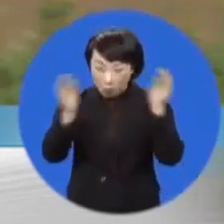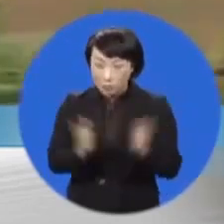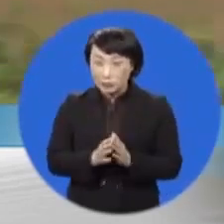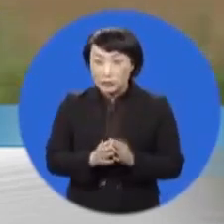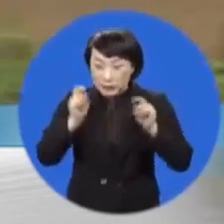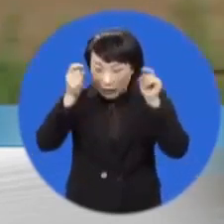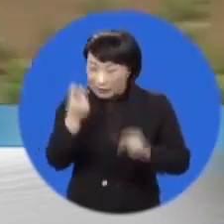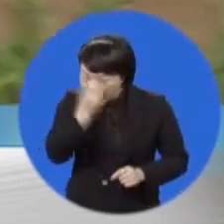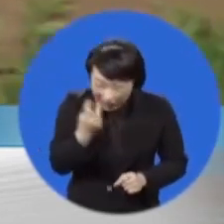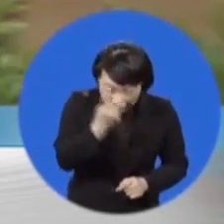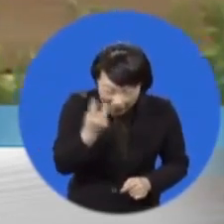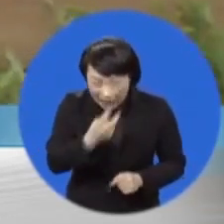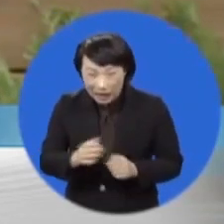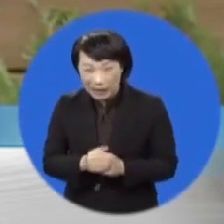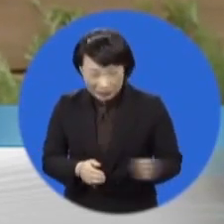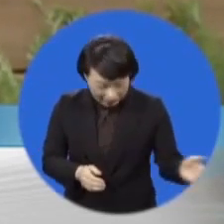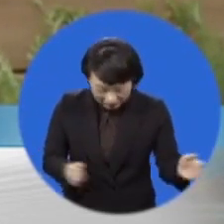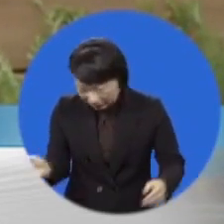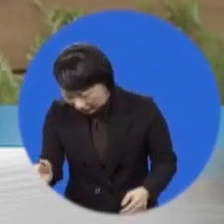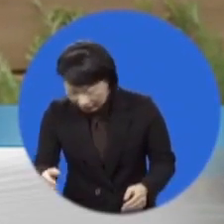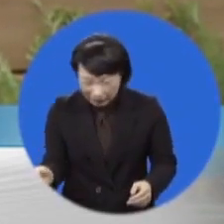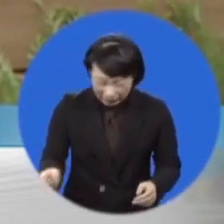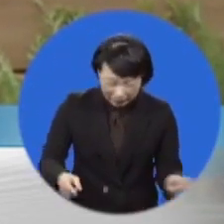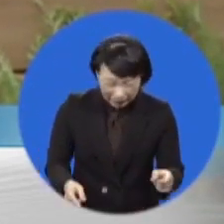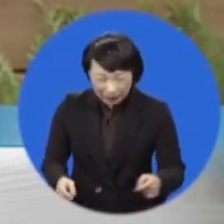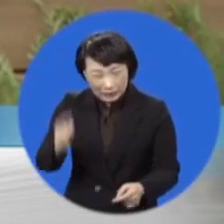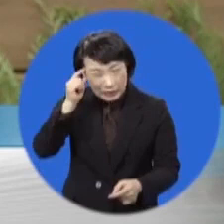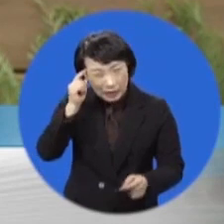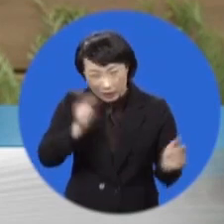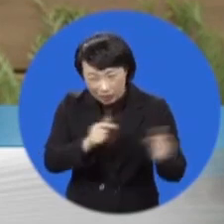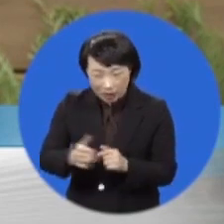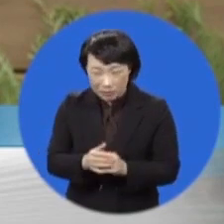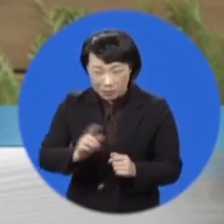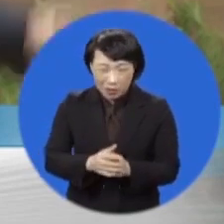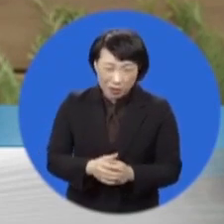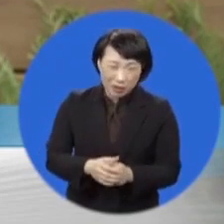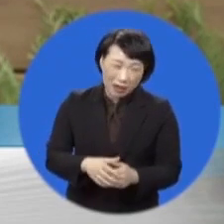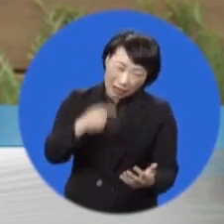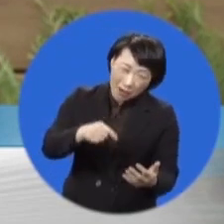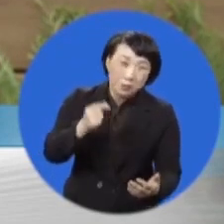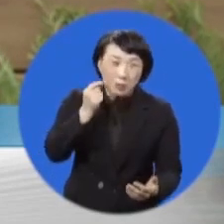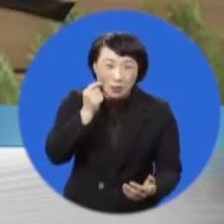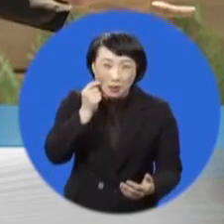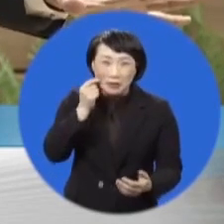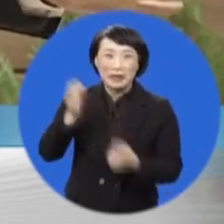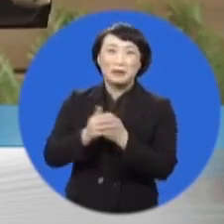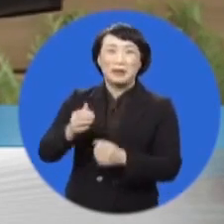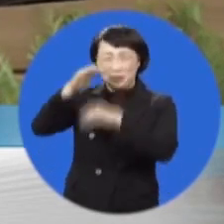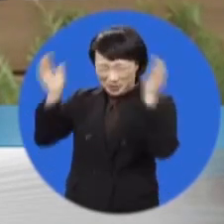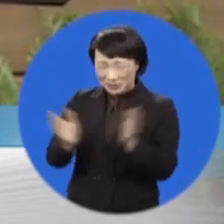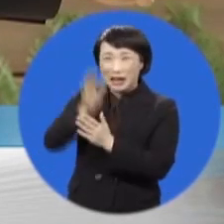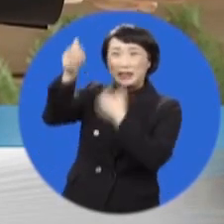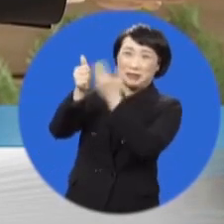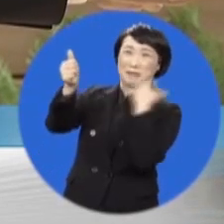쏙 육신을 이 갈아 천이가 이생각 저생각 관전 알 수 없으니 하나님이 포괄적으로